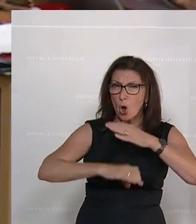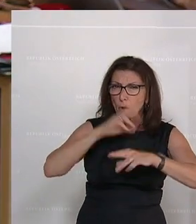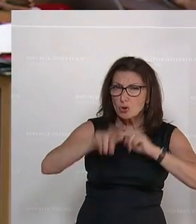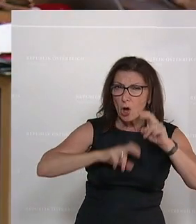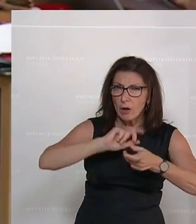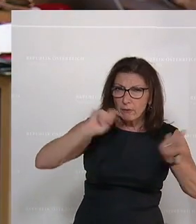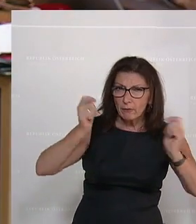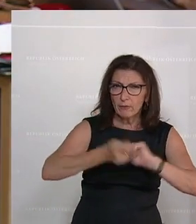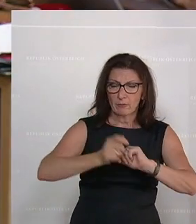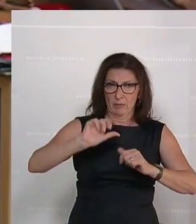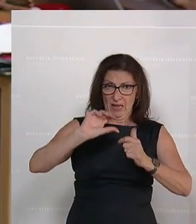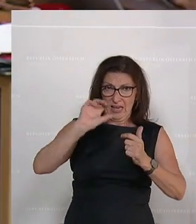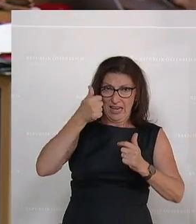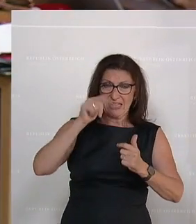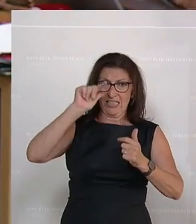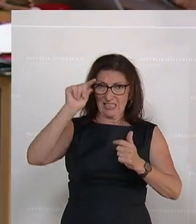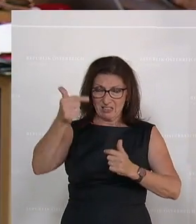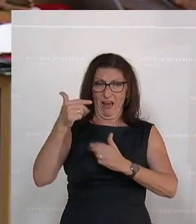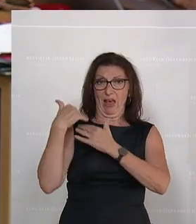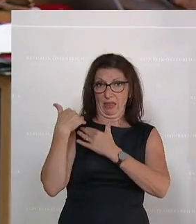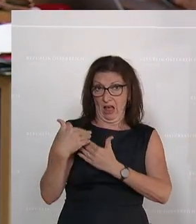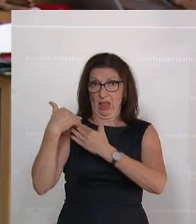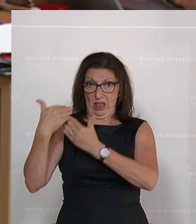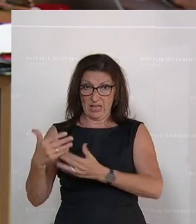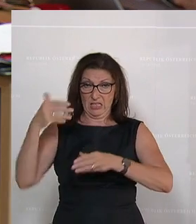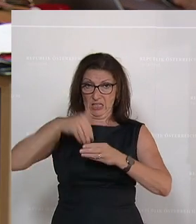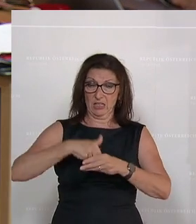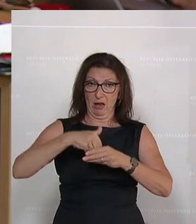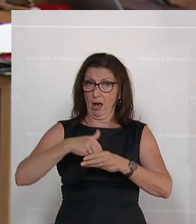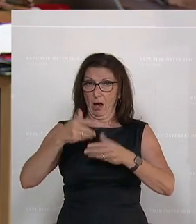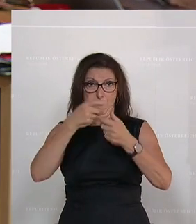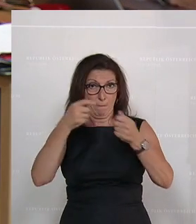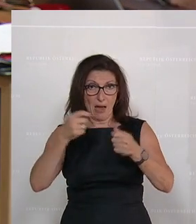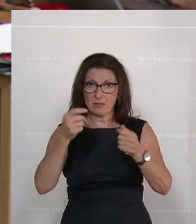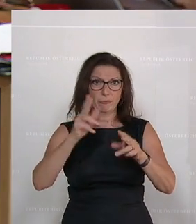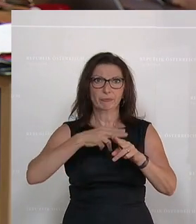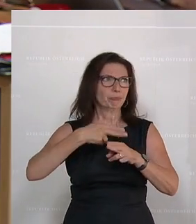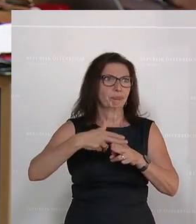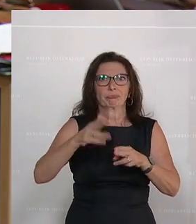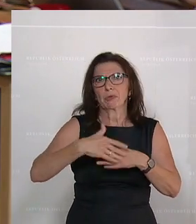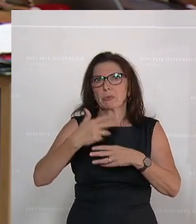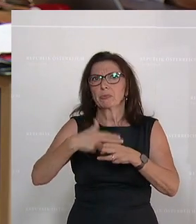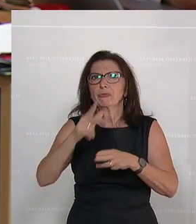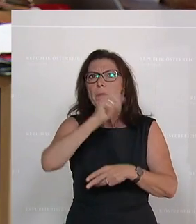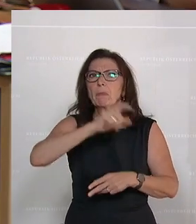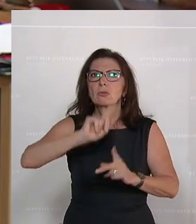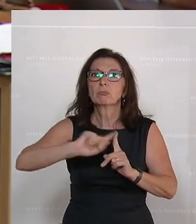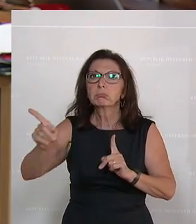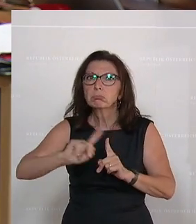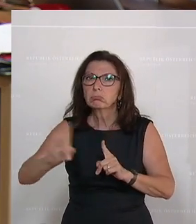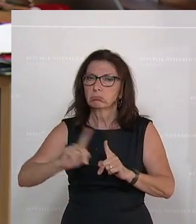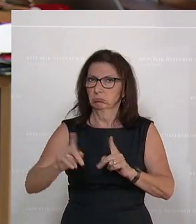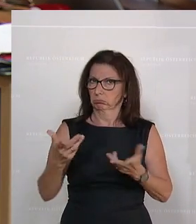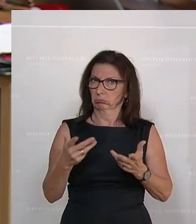haben ein erstes ein zweites entlastungspaket mit wichtigen maßnahmen zum beispiel für pendlerinnen und pendler zum beispiel bei der reduktion der steuern auf